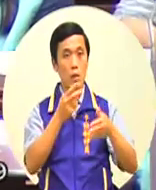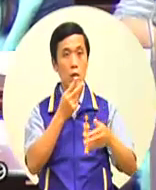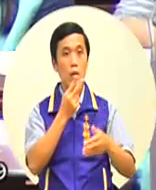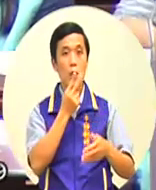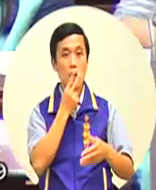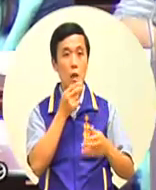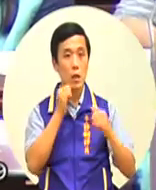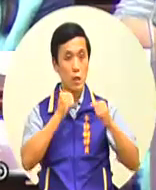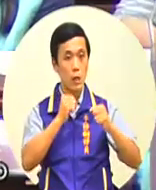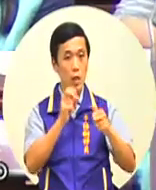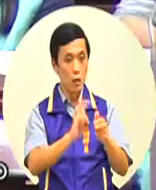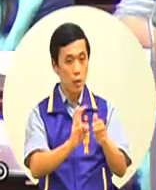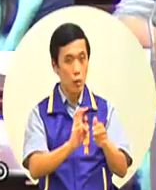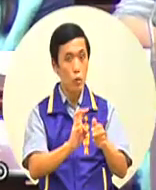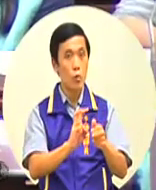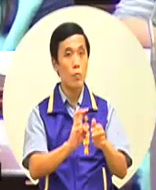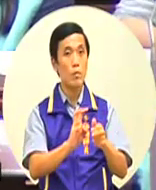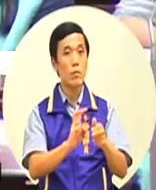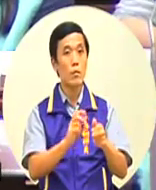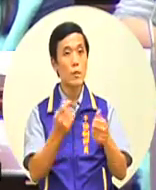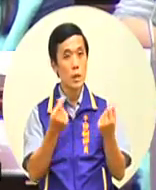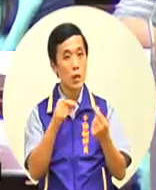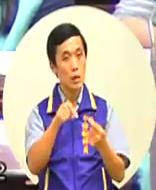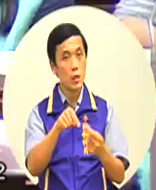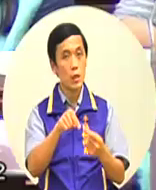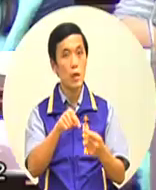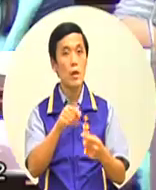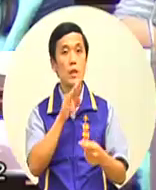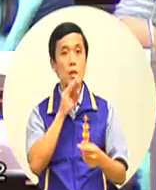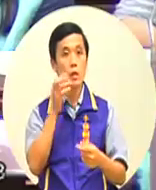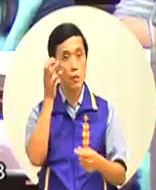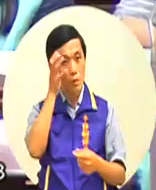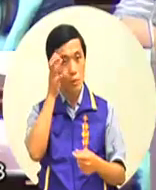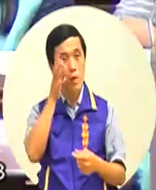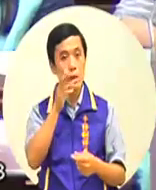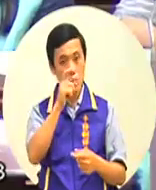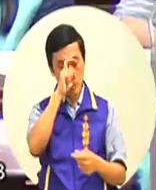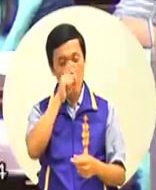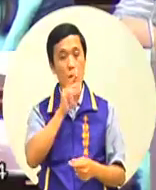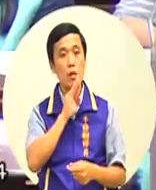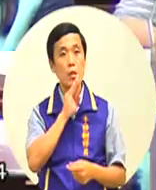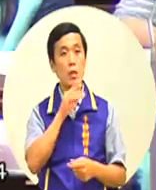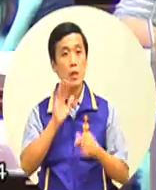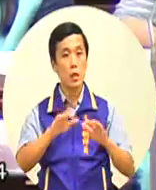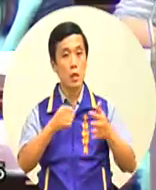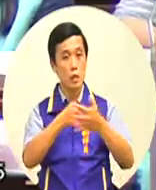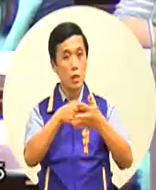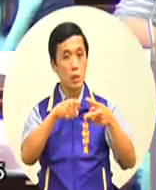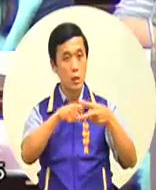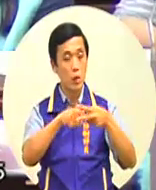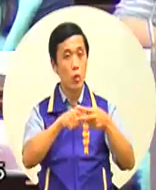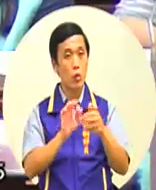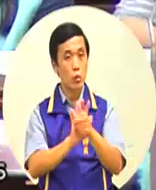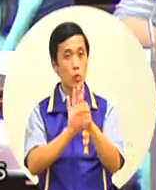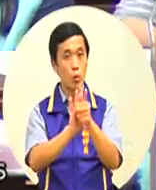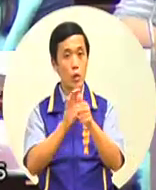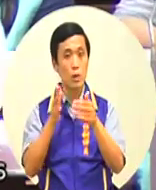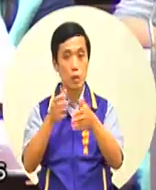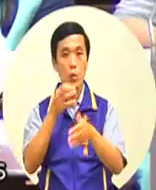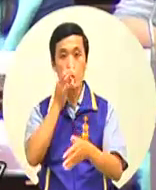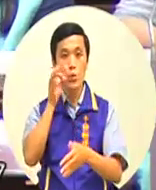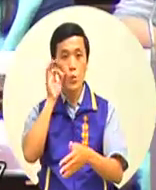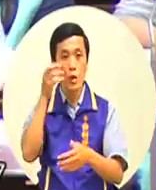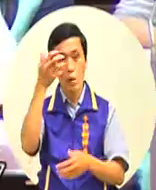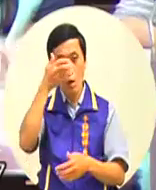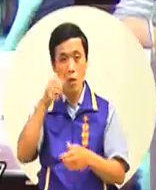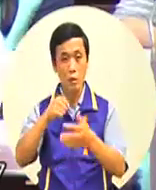较不健康亚健康的这样子的一个部分是一个理想，那我们现在很多志工也有在推银发志工的这个部分，也希